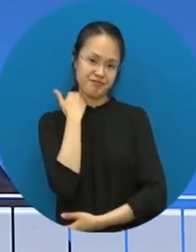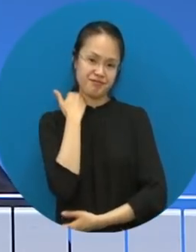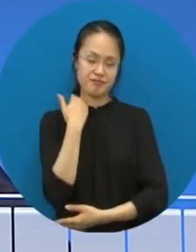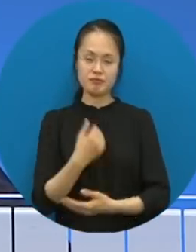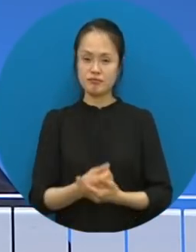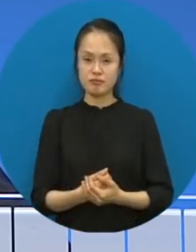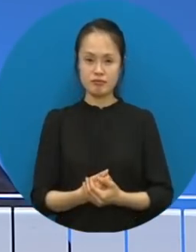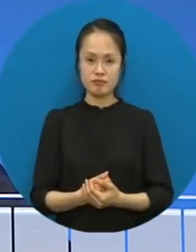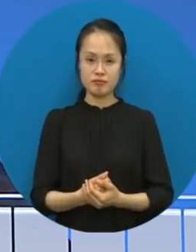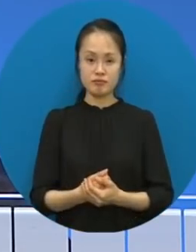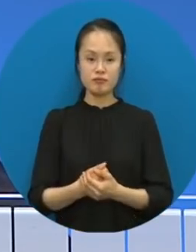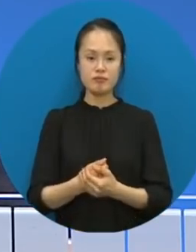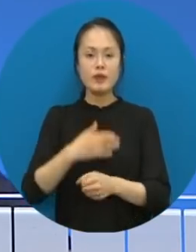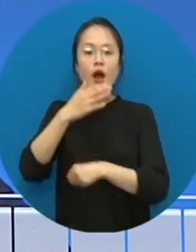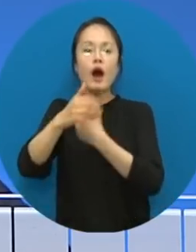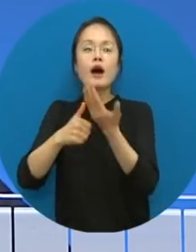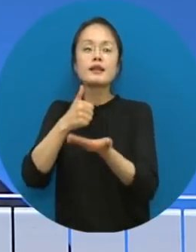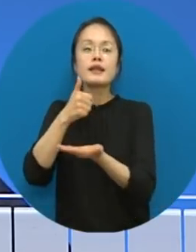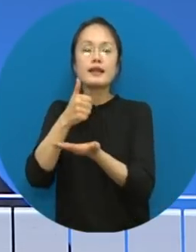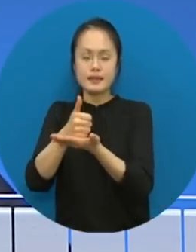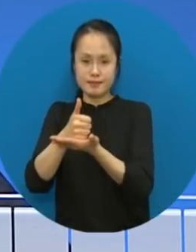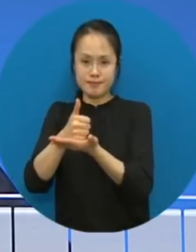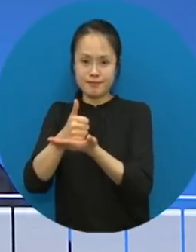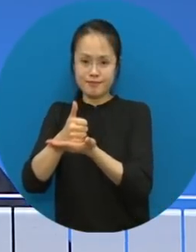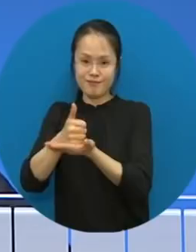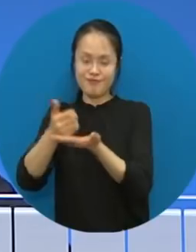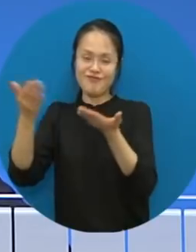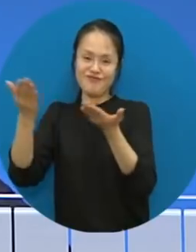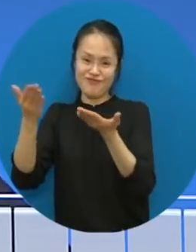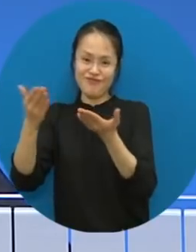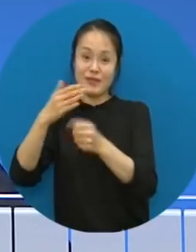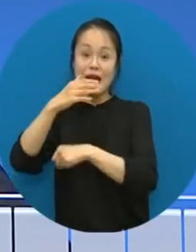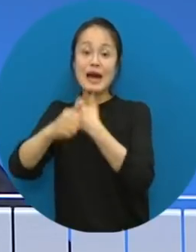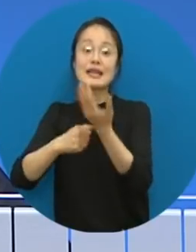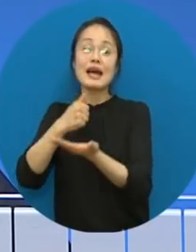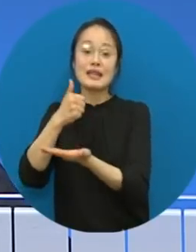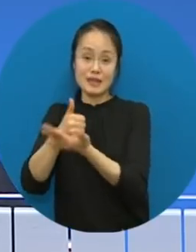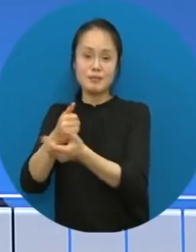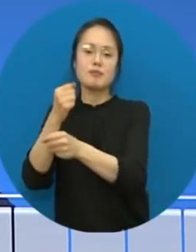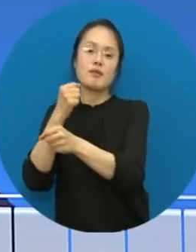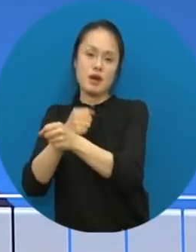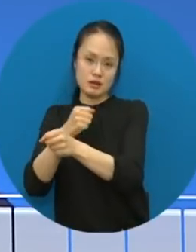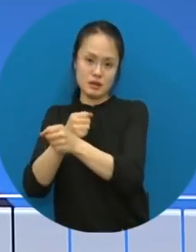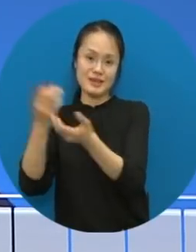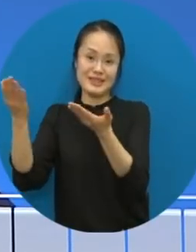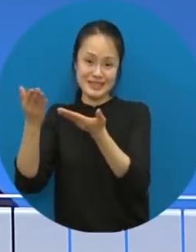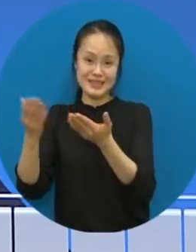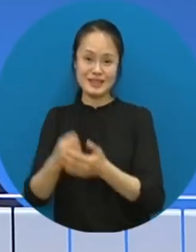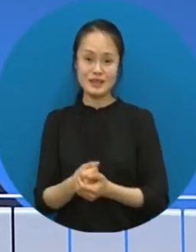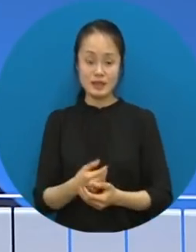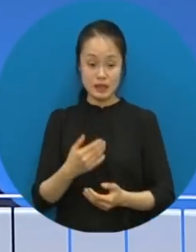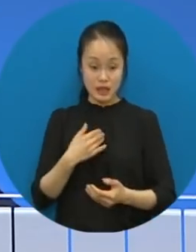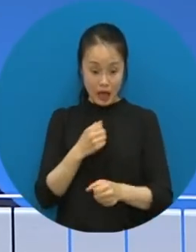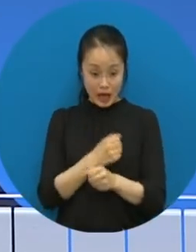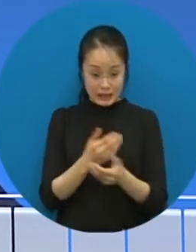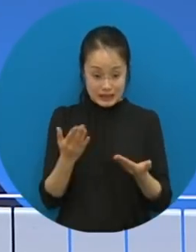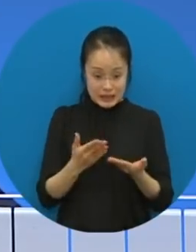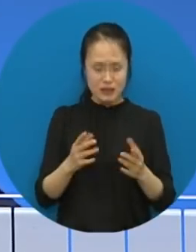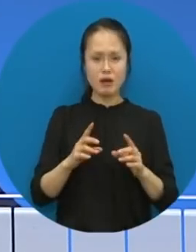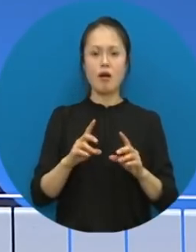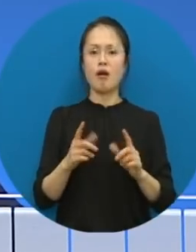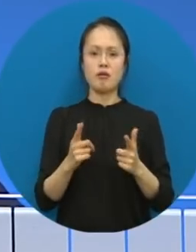하시는 겁니다. 우리는 하나님의 군사들은 하나님이 원하신 대로 하는 것밖에 없는